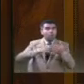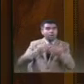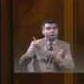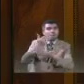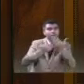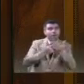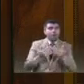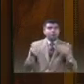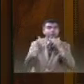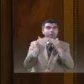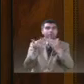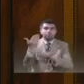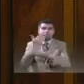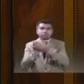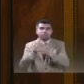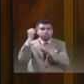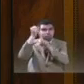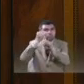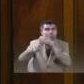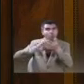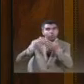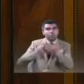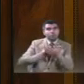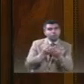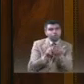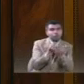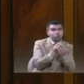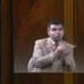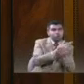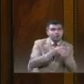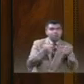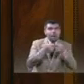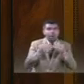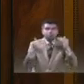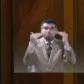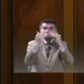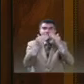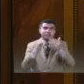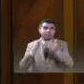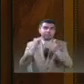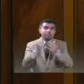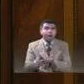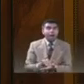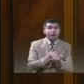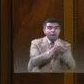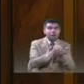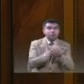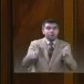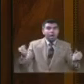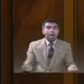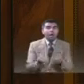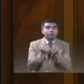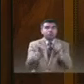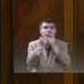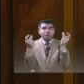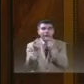من خلال استمرار نهج الإصلاحات البنيوية الهادفة إلى تحسين مناخ الأعمال ودعم القطاعات المنتجة وتنويع النسيج